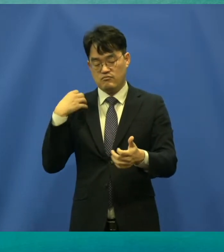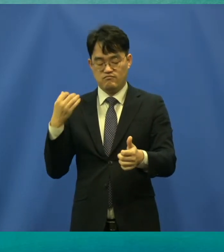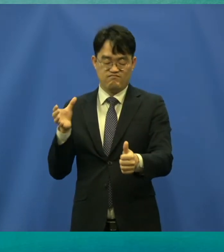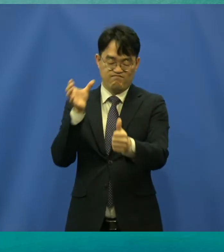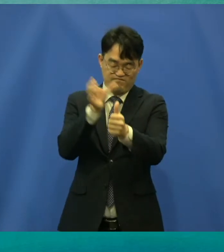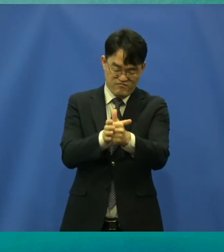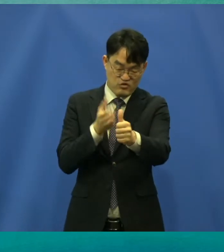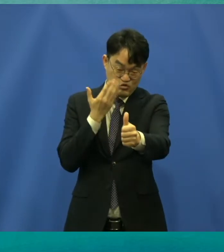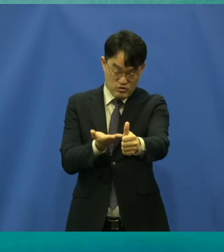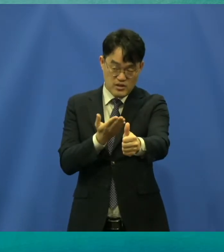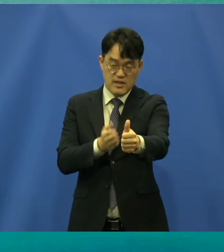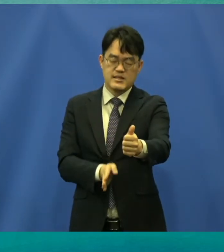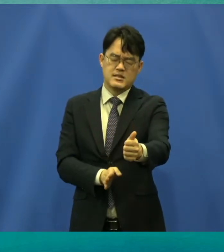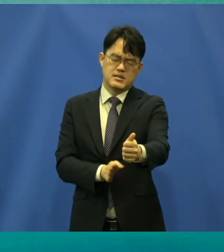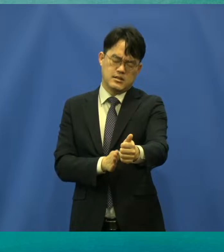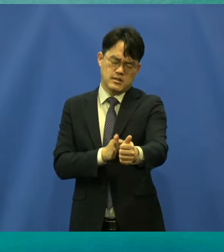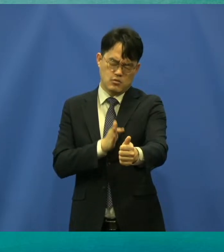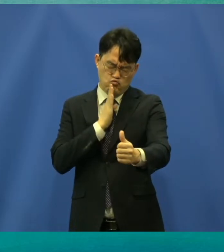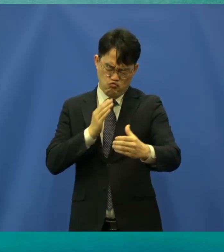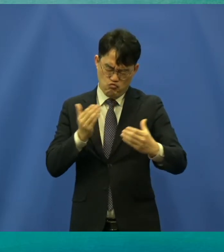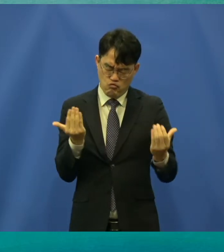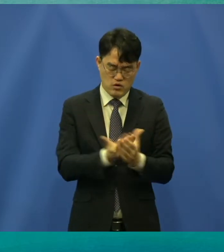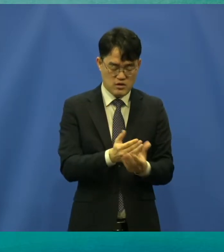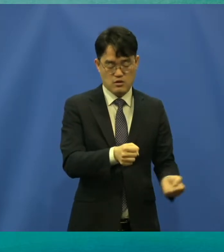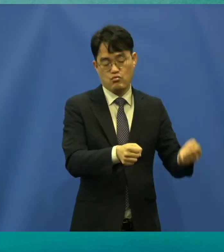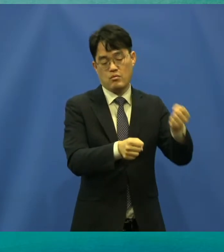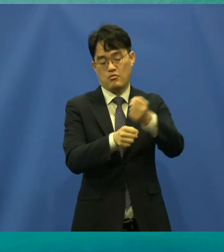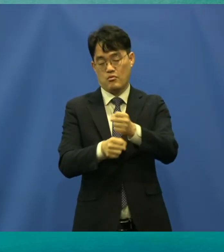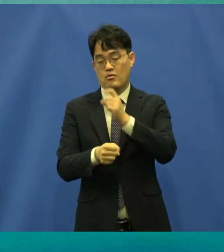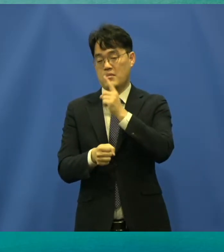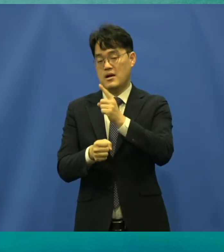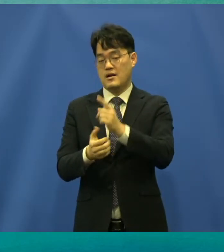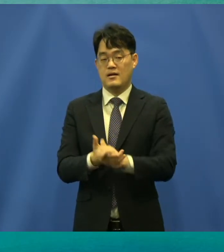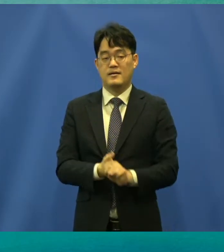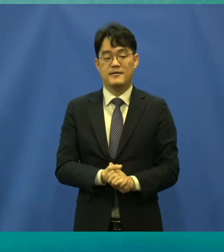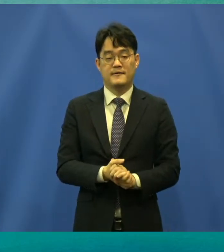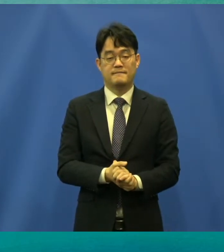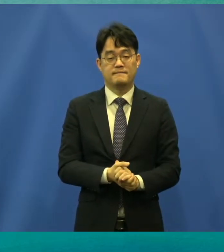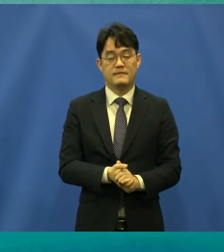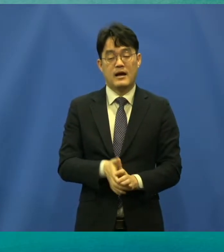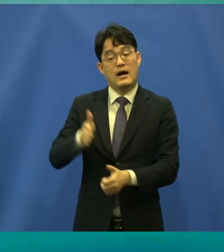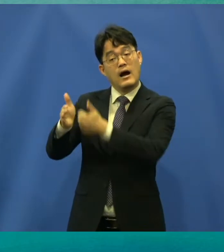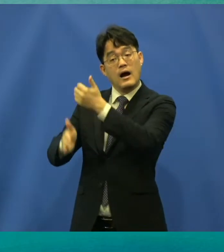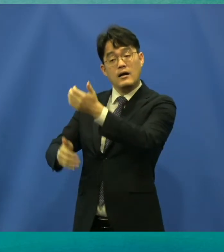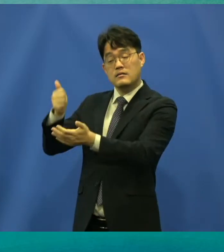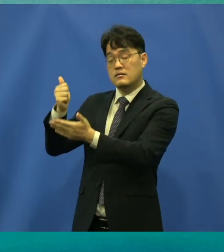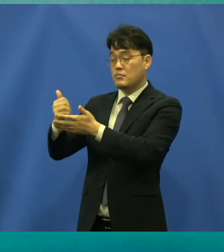여러분, 하나님의 부르심이 중요합니다. 삶의 목적, 하나님이 우리를 부르신